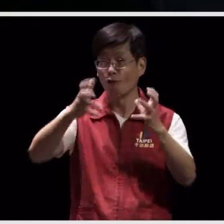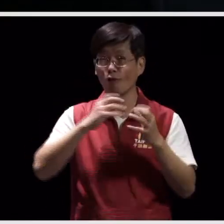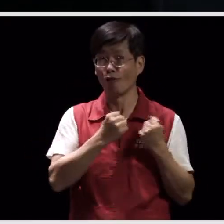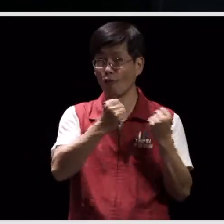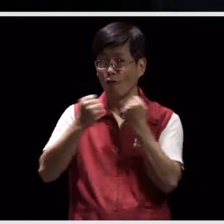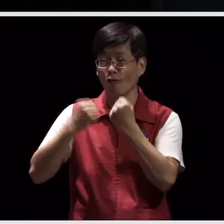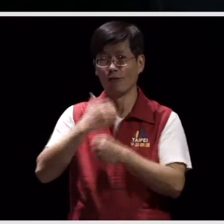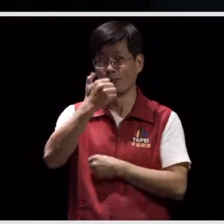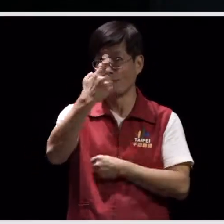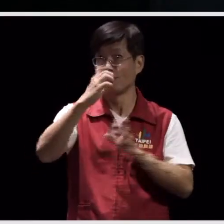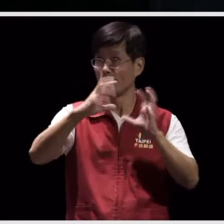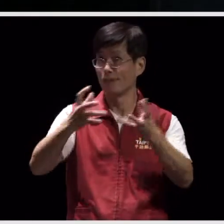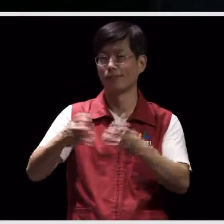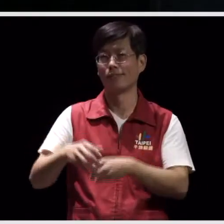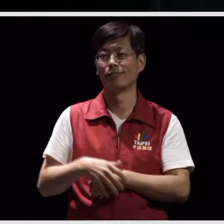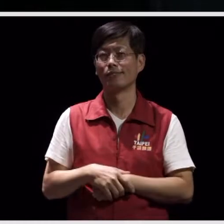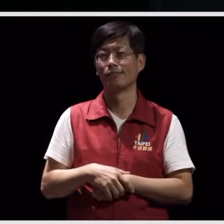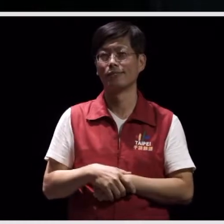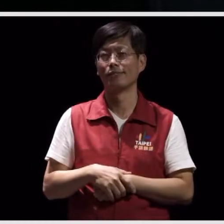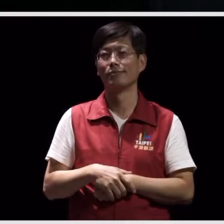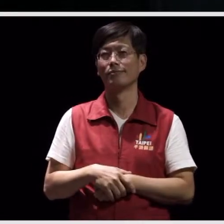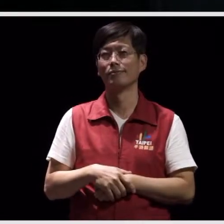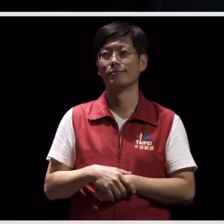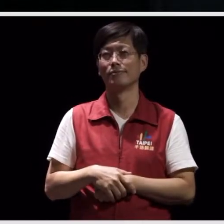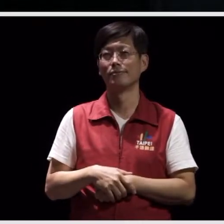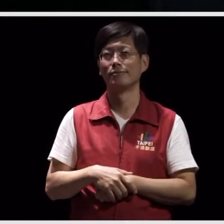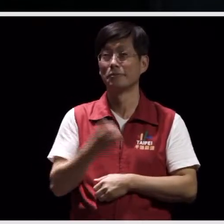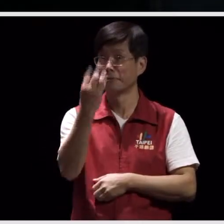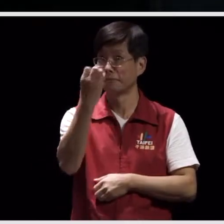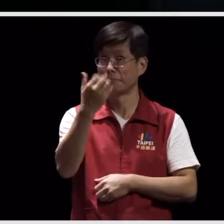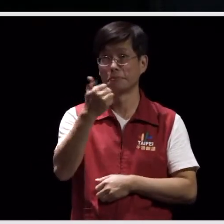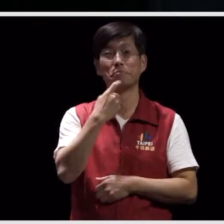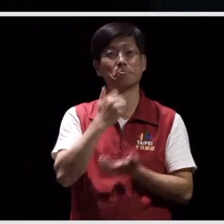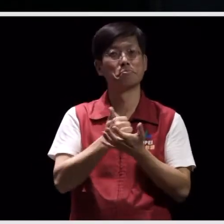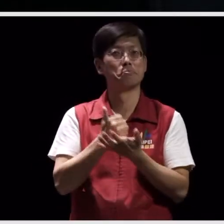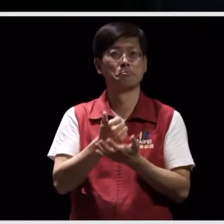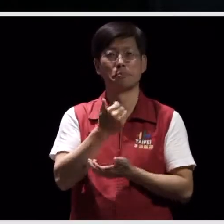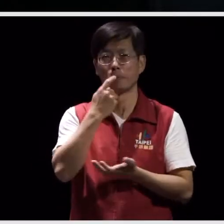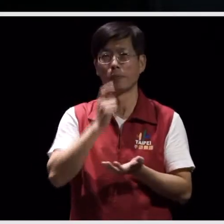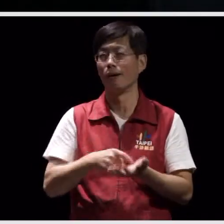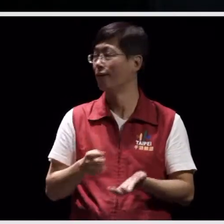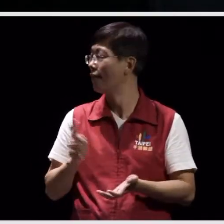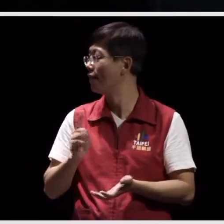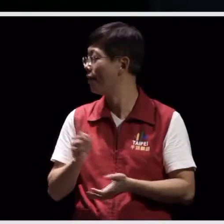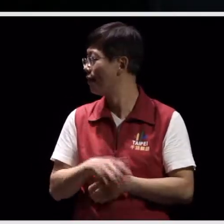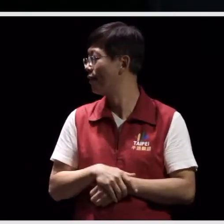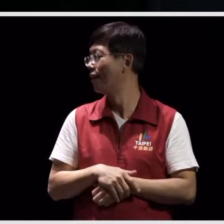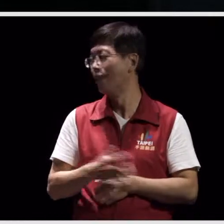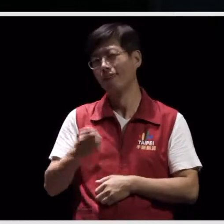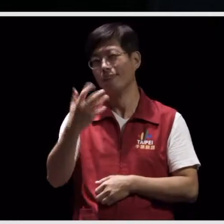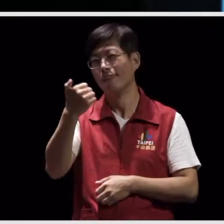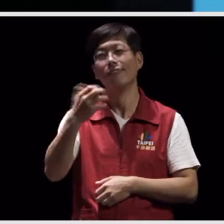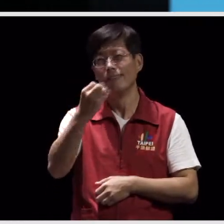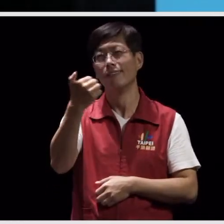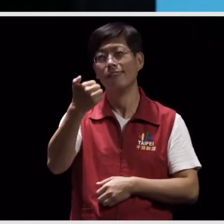索，450就很好猜了，也不是，对，也不是，好，好好，